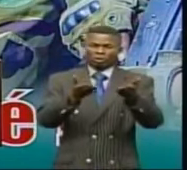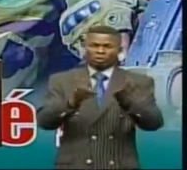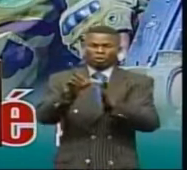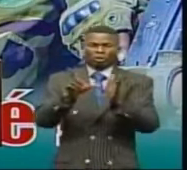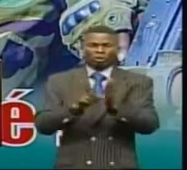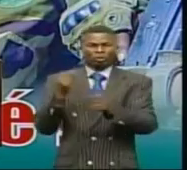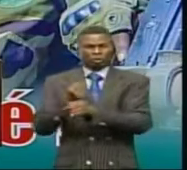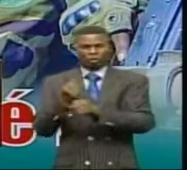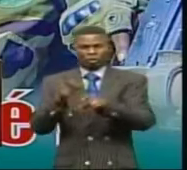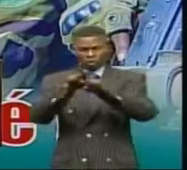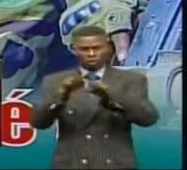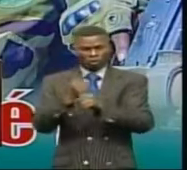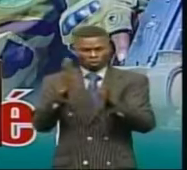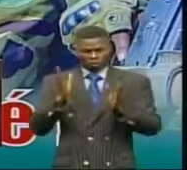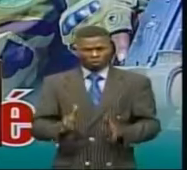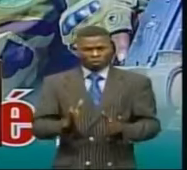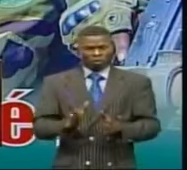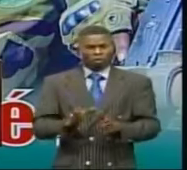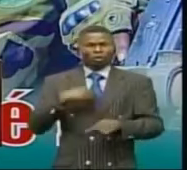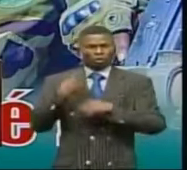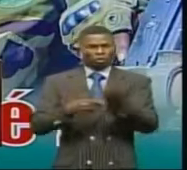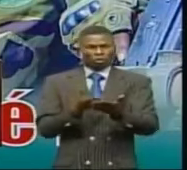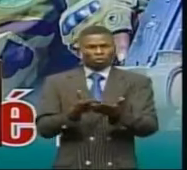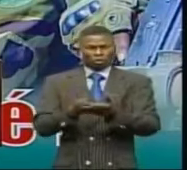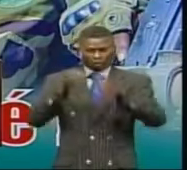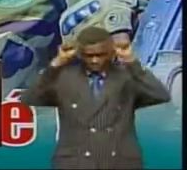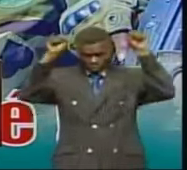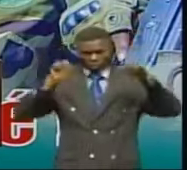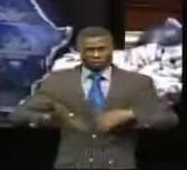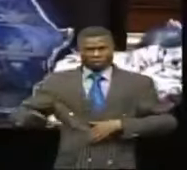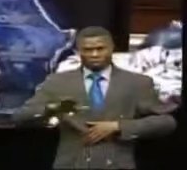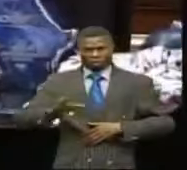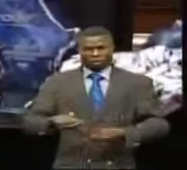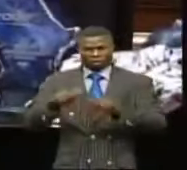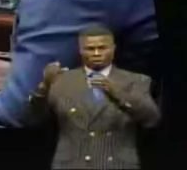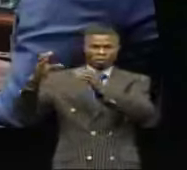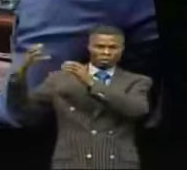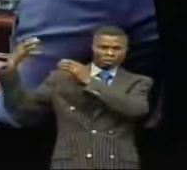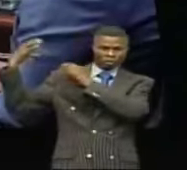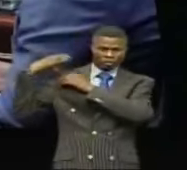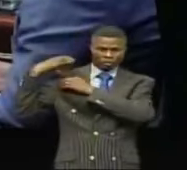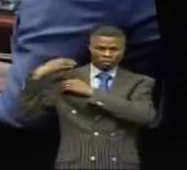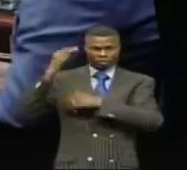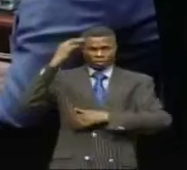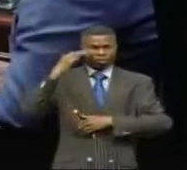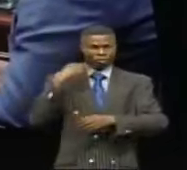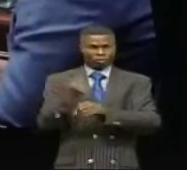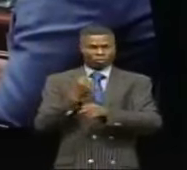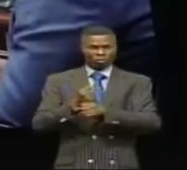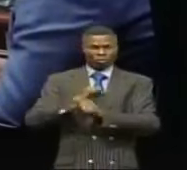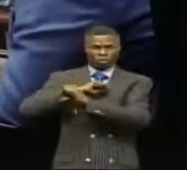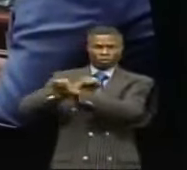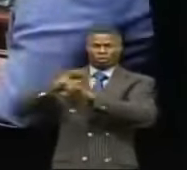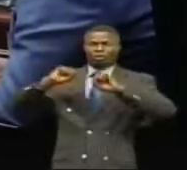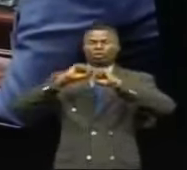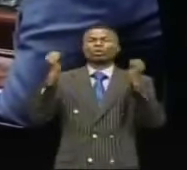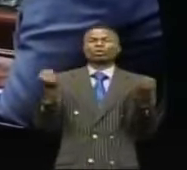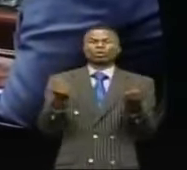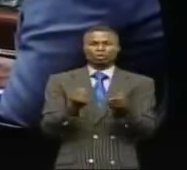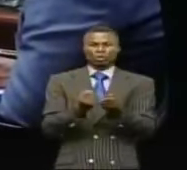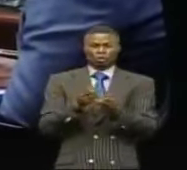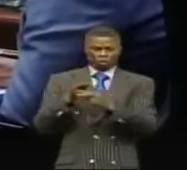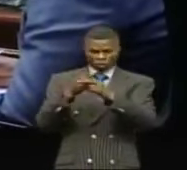et aux travailleurs assimilés, le président de la République a chargé la ministre de l'Emploi, Travail et Prévoyance sociale à